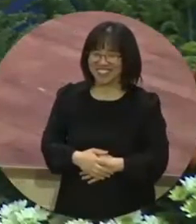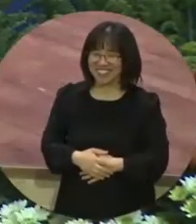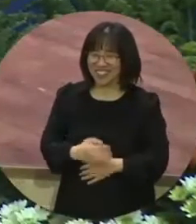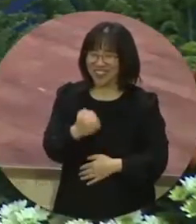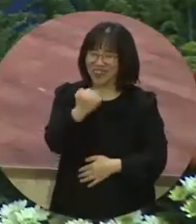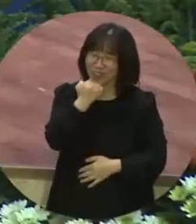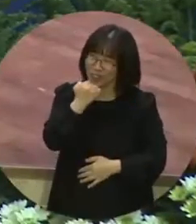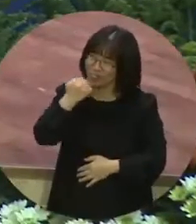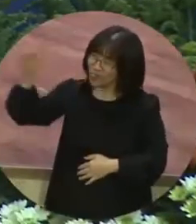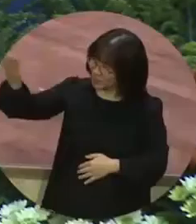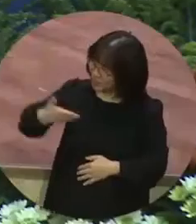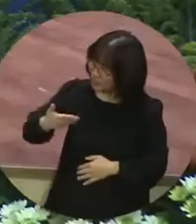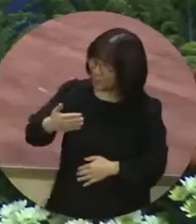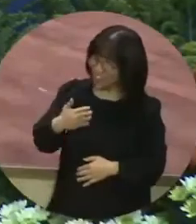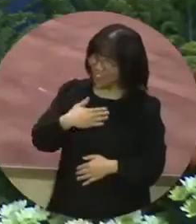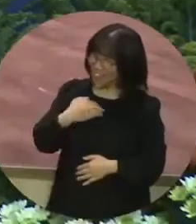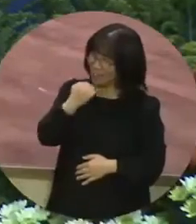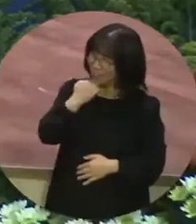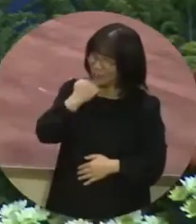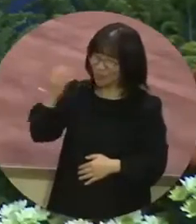웃게 하시네.